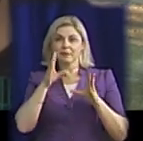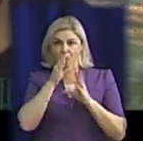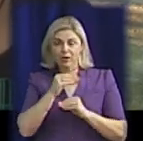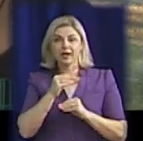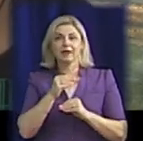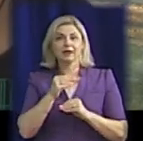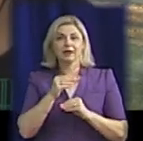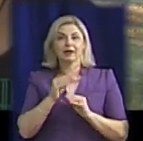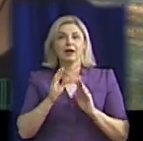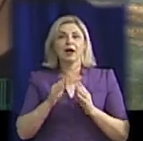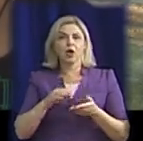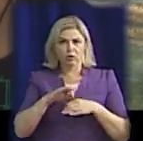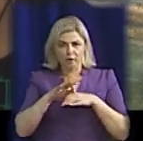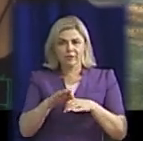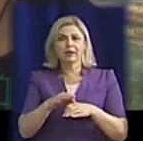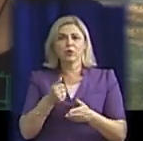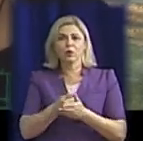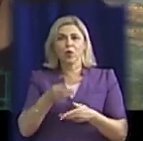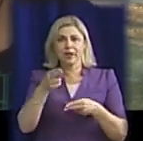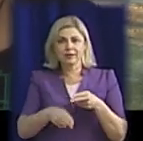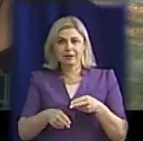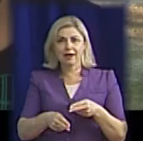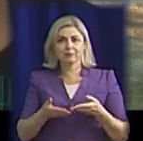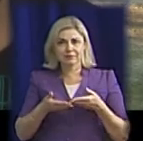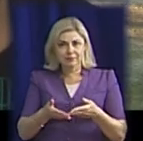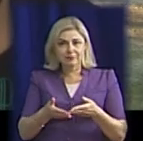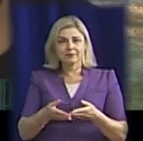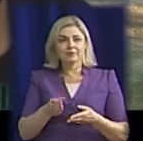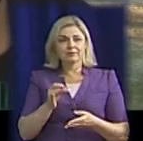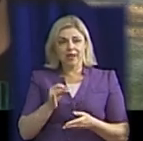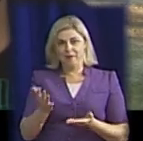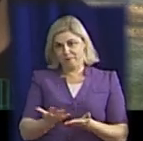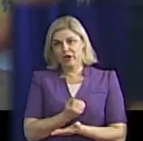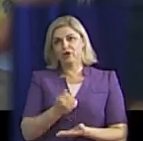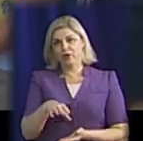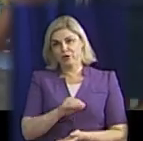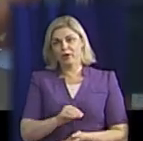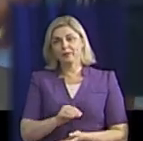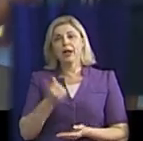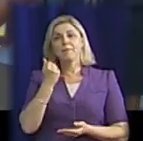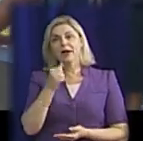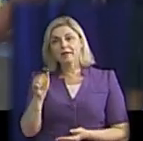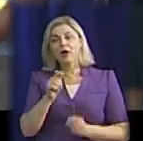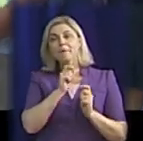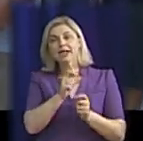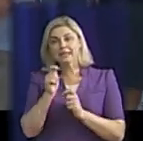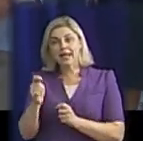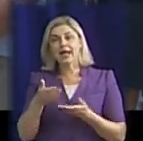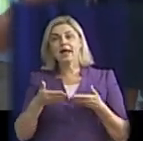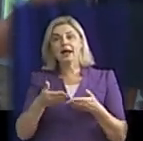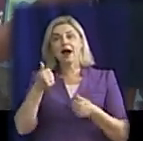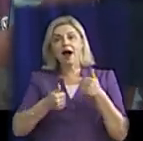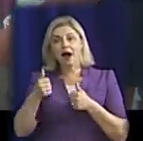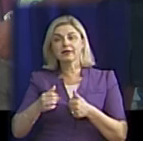дійти до кінця, і в нас все вийшло. Переможців і призерів регати в кожному класі